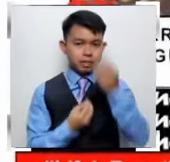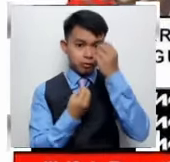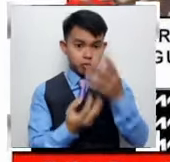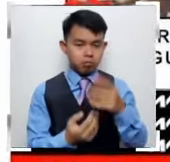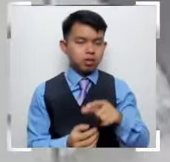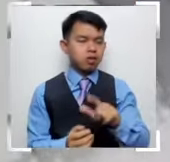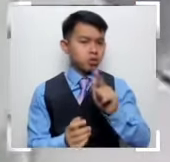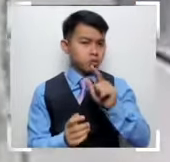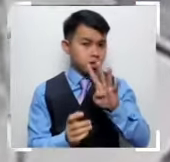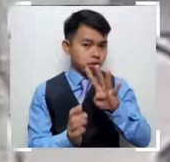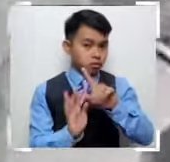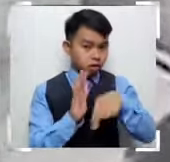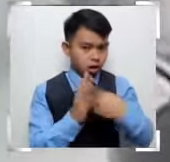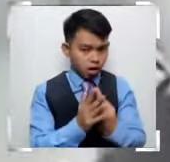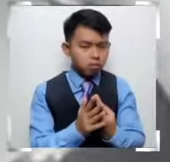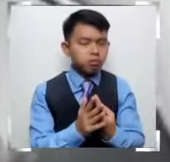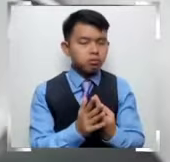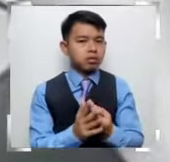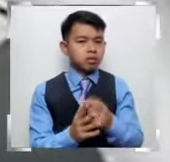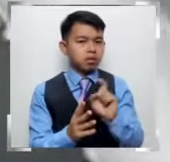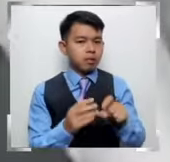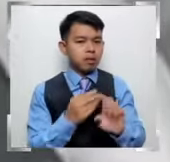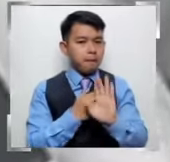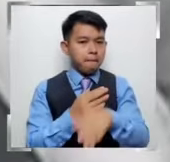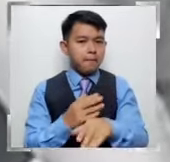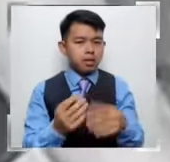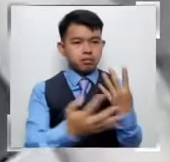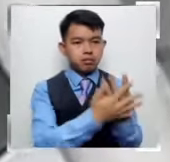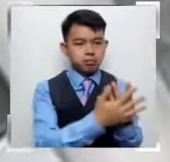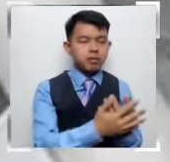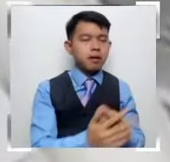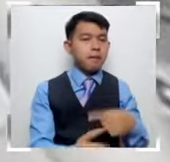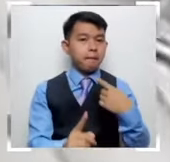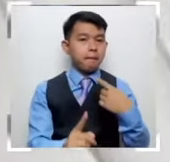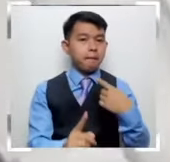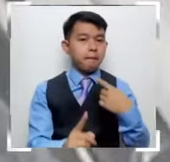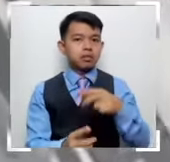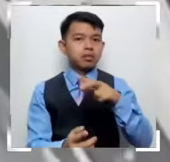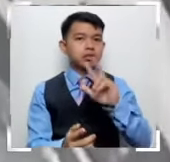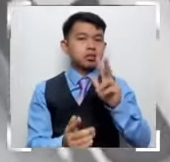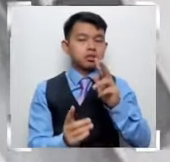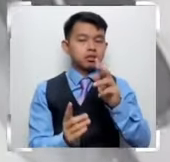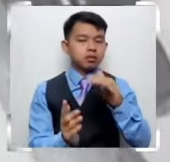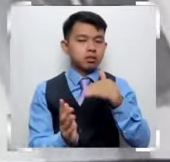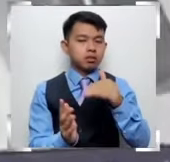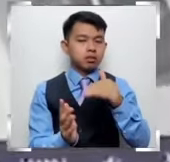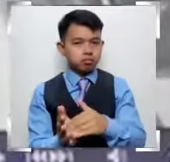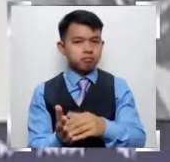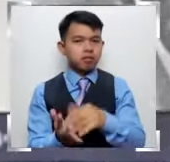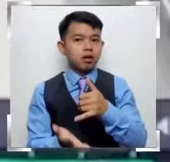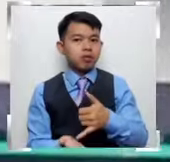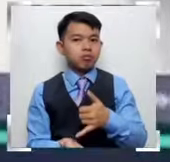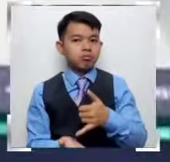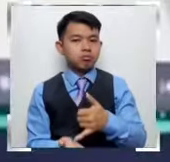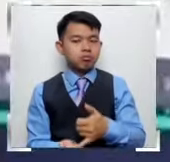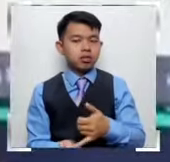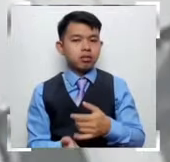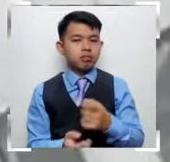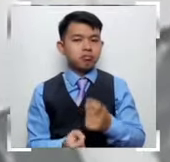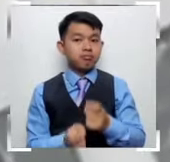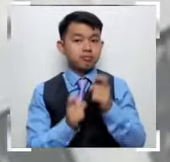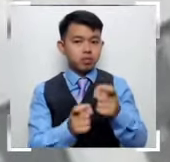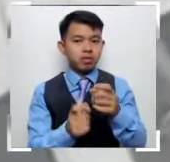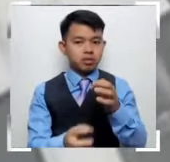kulungan ng mga pumuga. Nag-alok din siya ng 30,000 pisong pabuya sa kada puganting mahuhuli at sa mga magbibigay